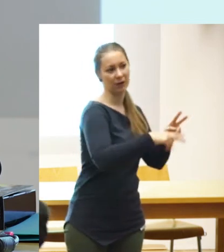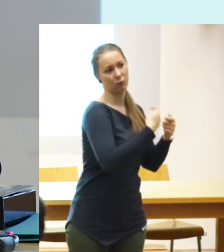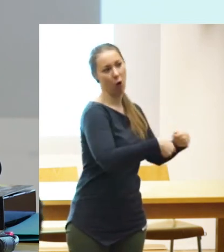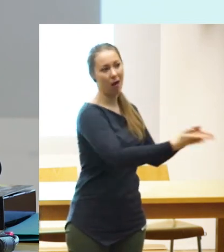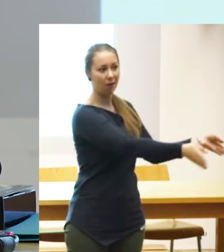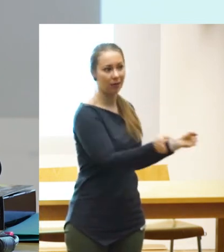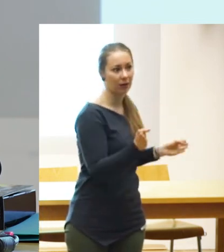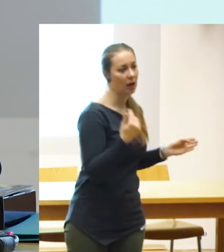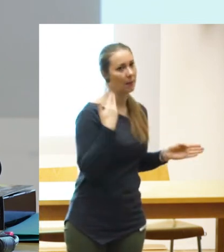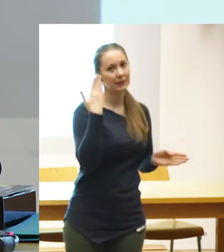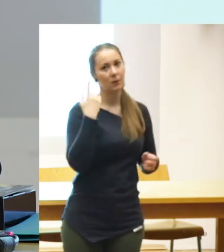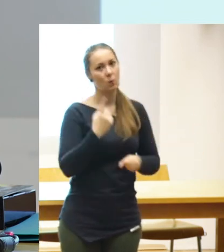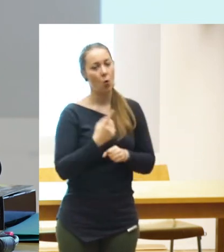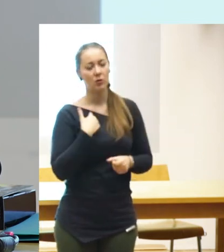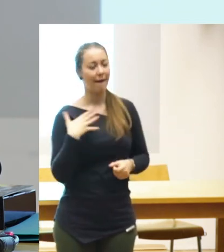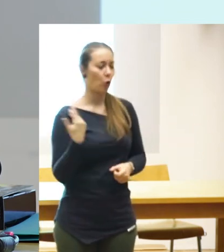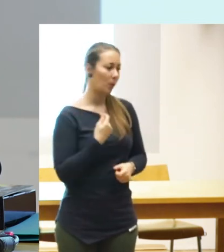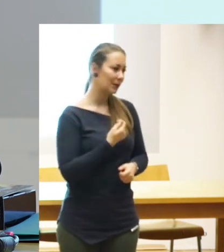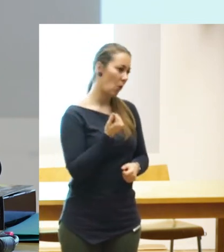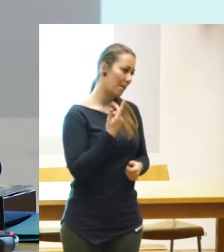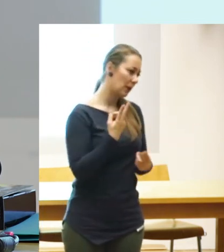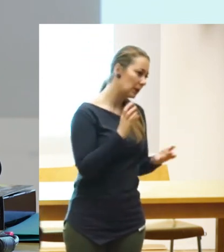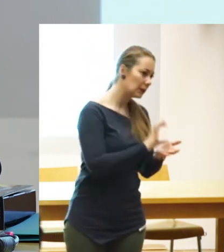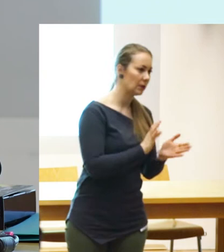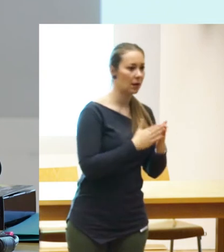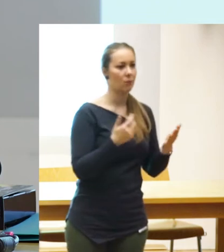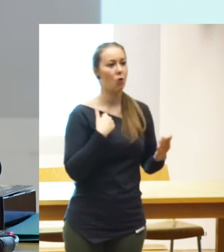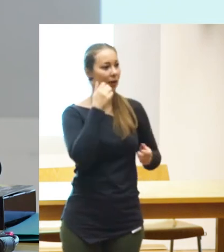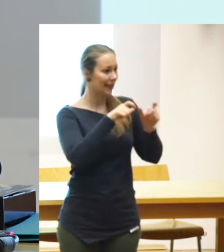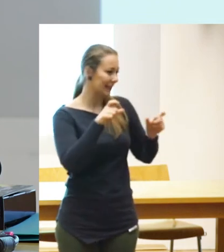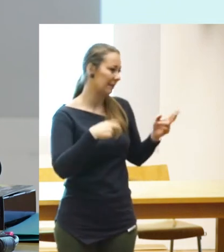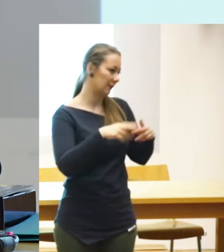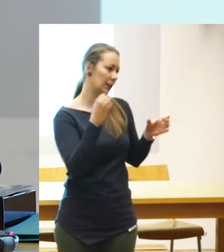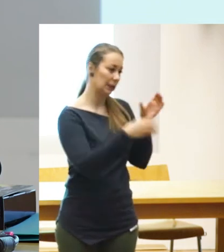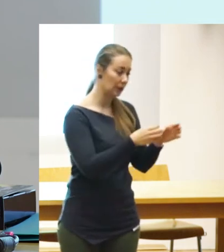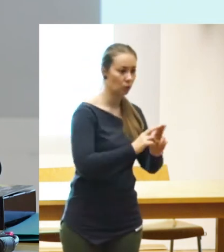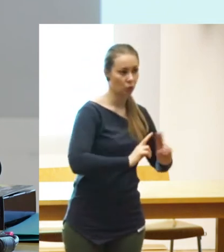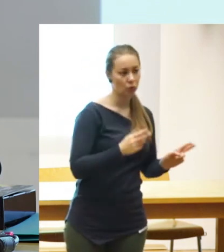jenom nějakou ekonomickou a organizační a personální základnu,